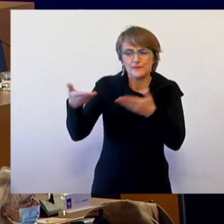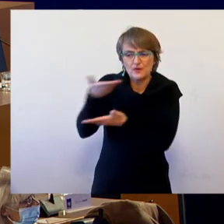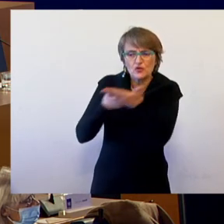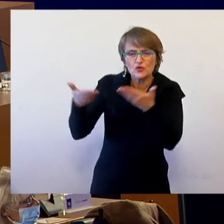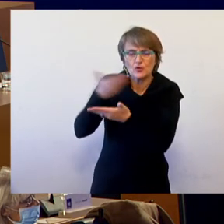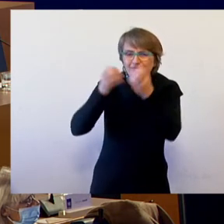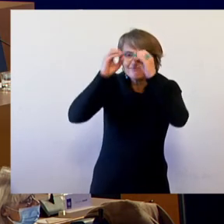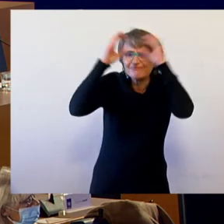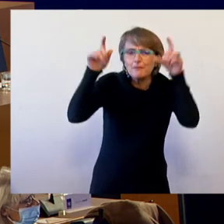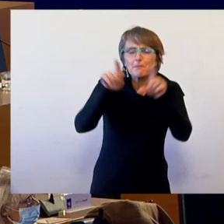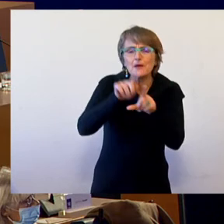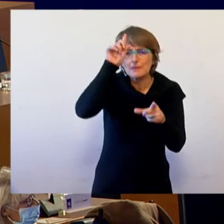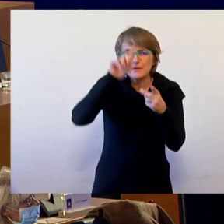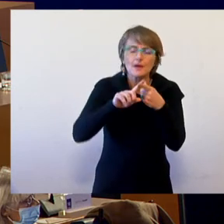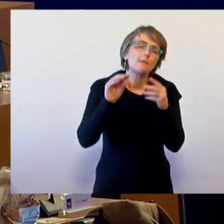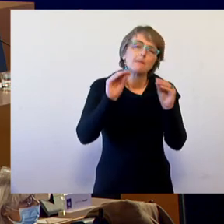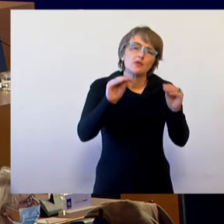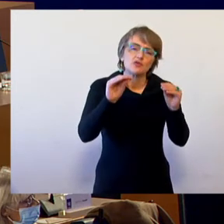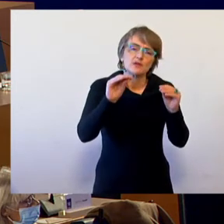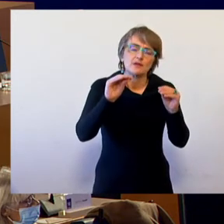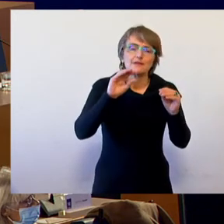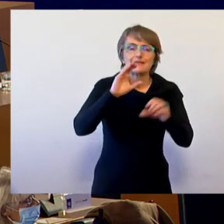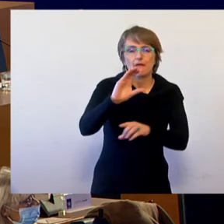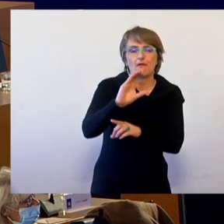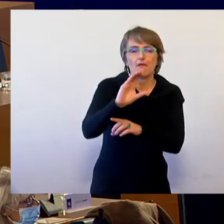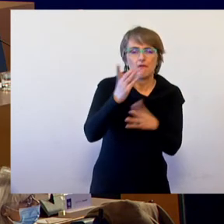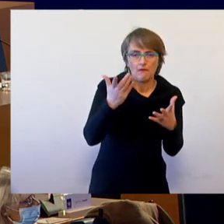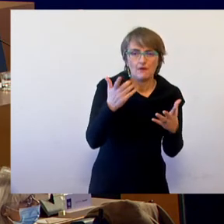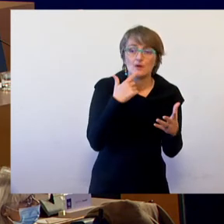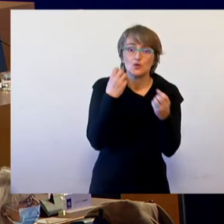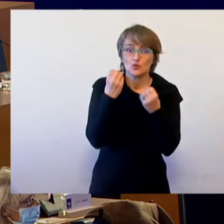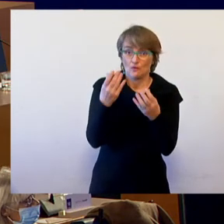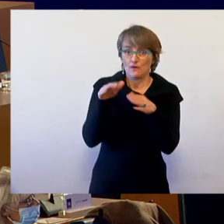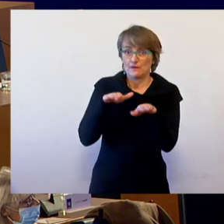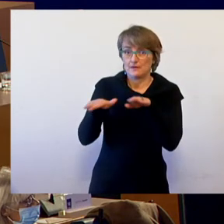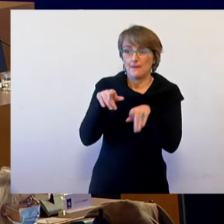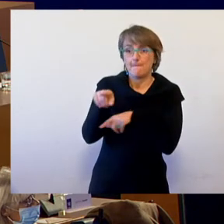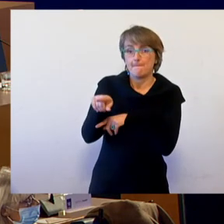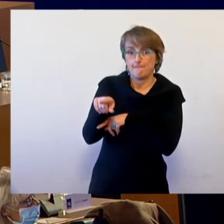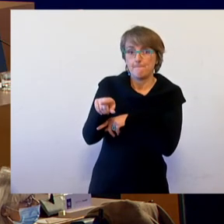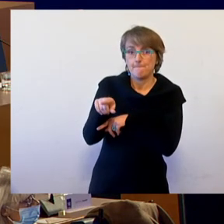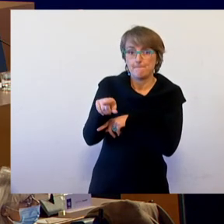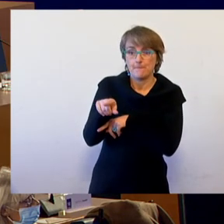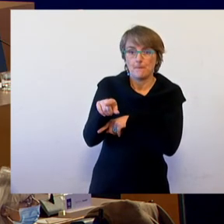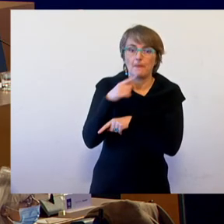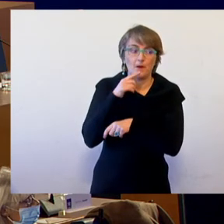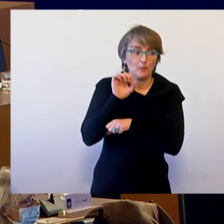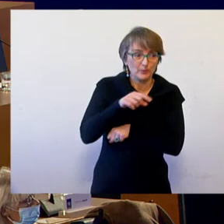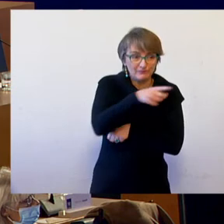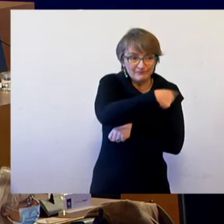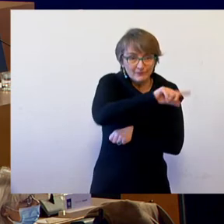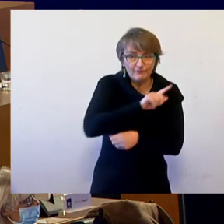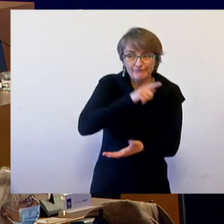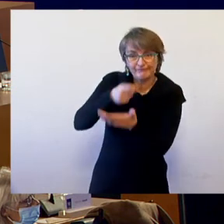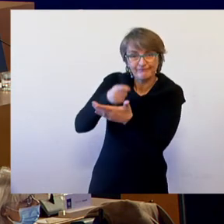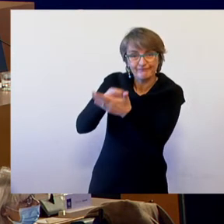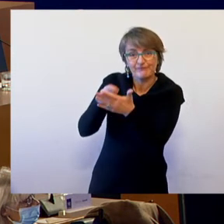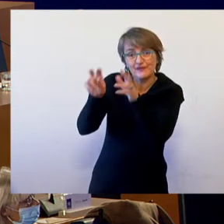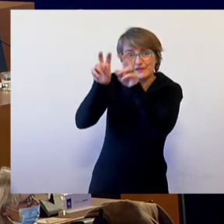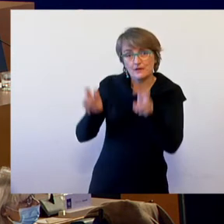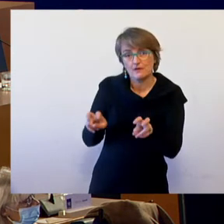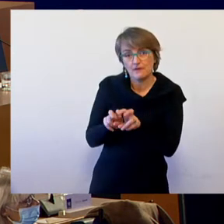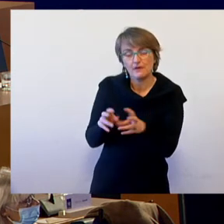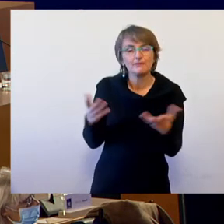marché carbone est très souvent sollicité, où ils peuvent donc acheter de ces certificats.